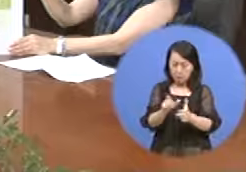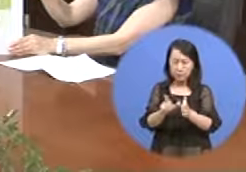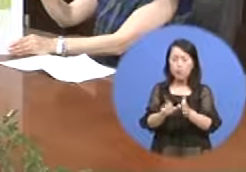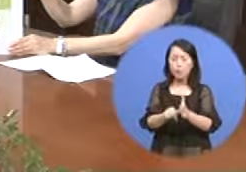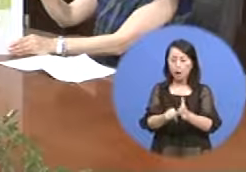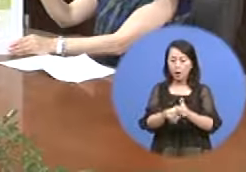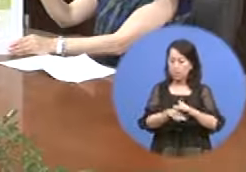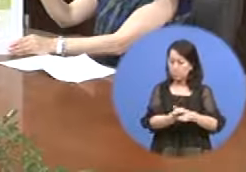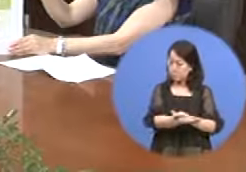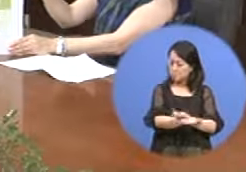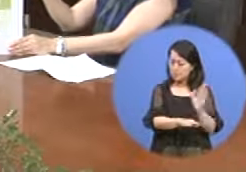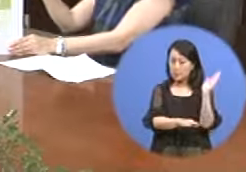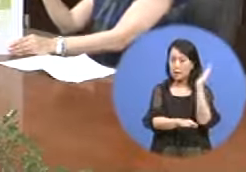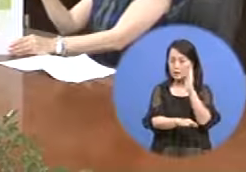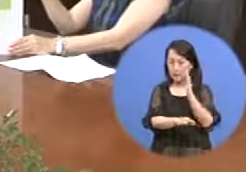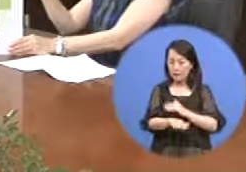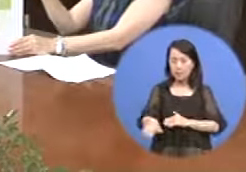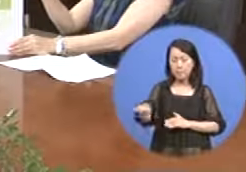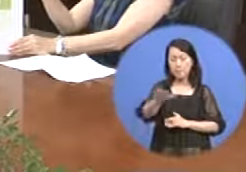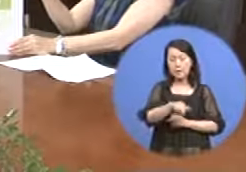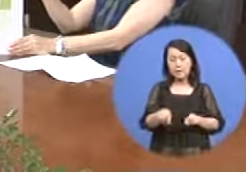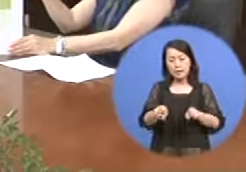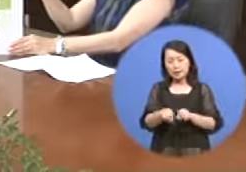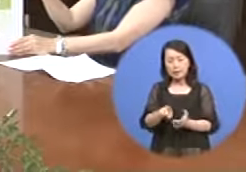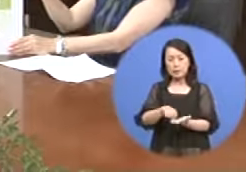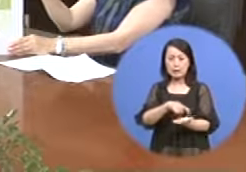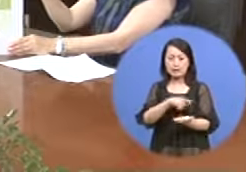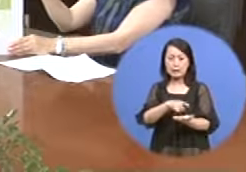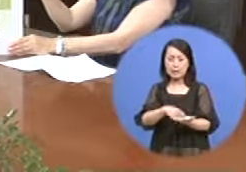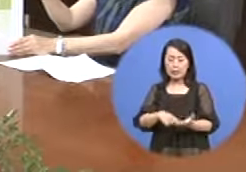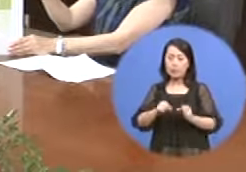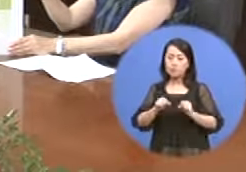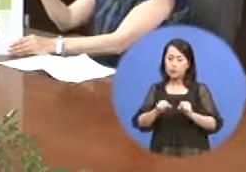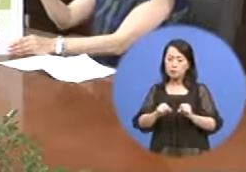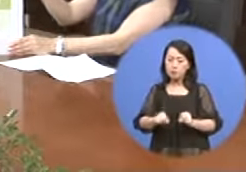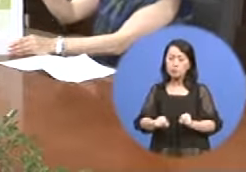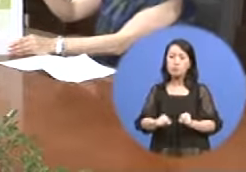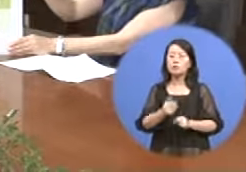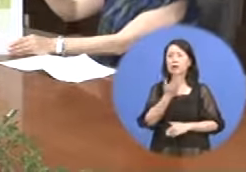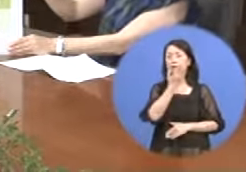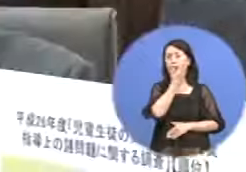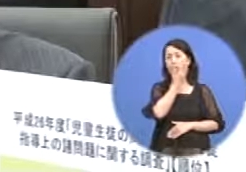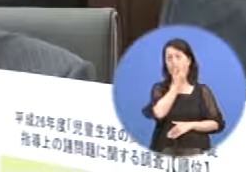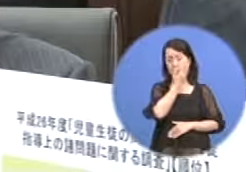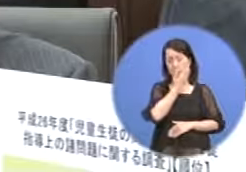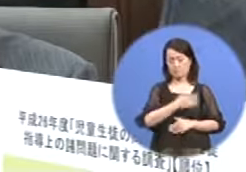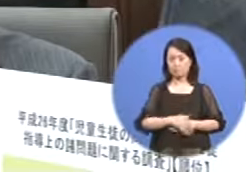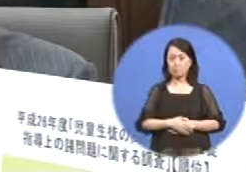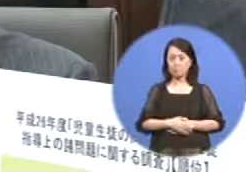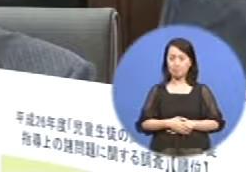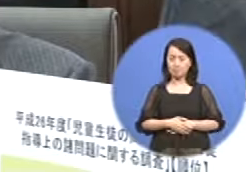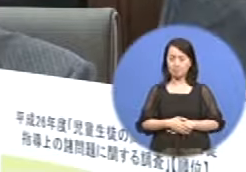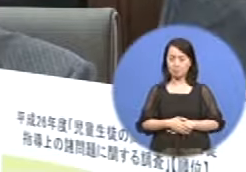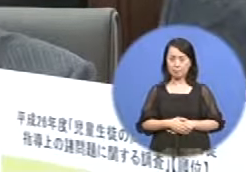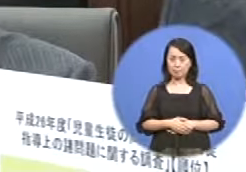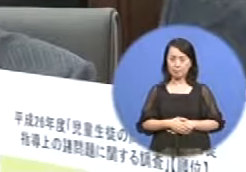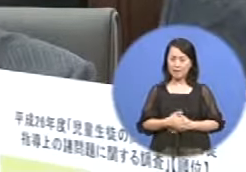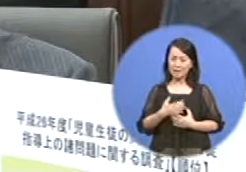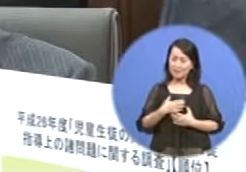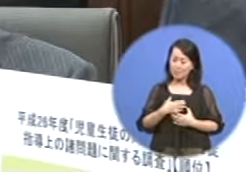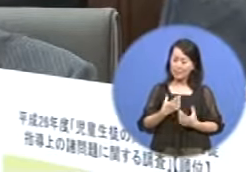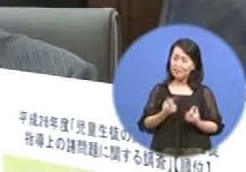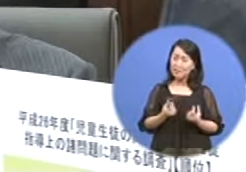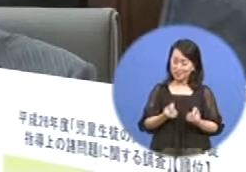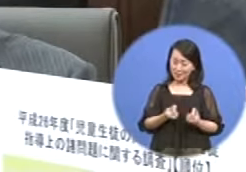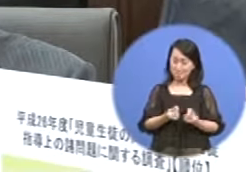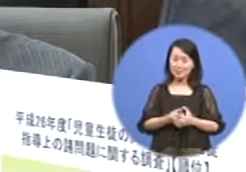ないで、みんなで解決をするということが大事なんですよ、一番ね。 なるほど。 だけど心配ですよね。 そ